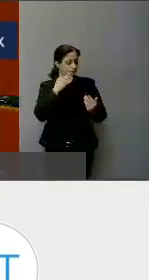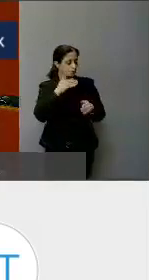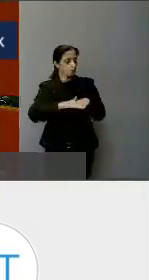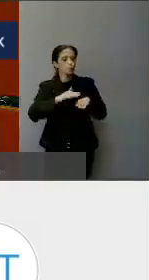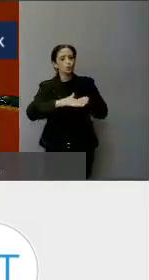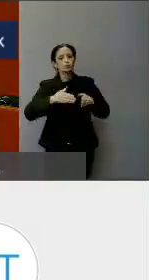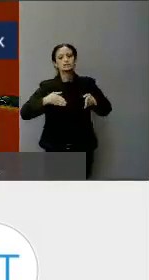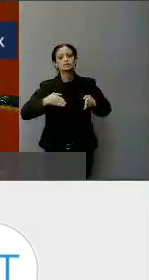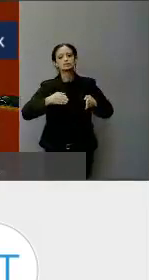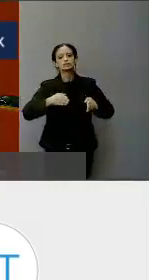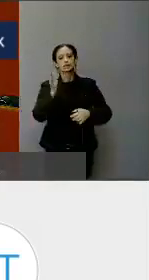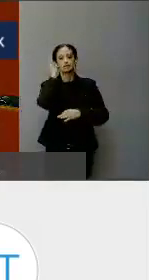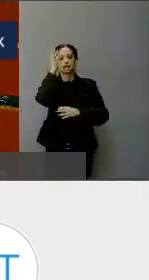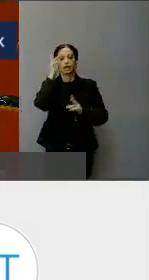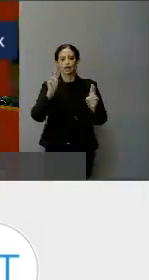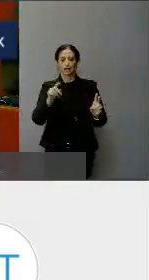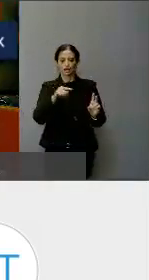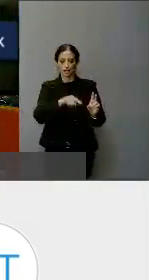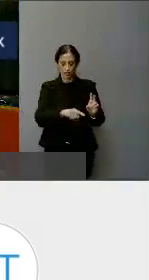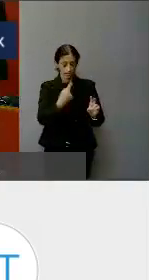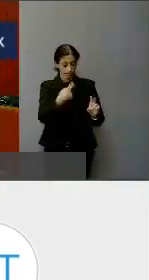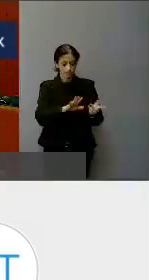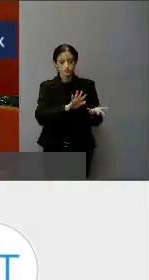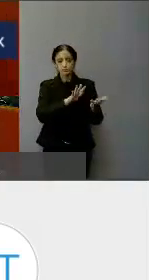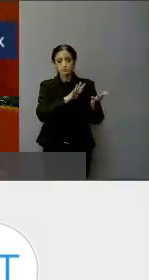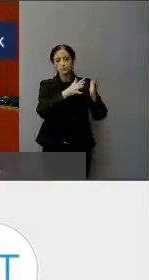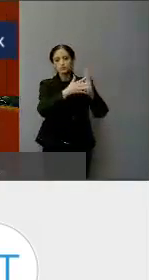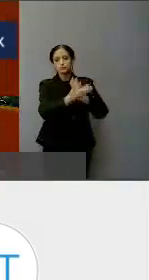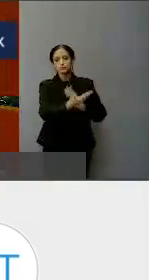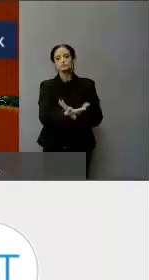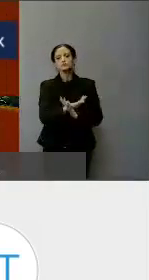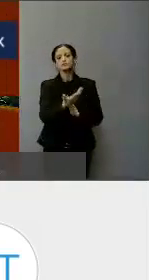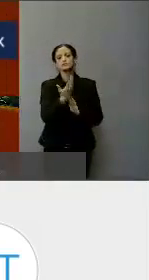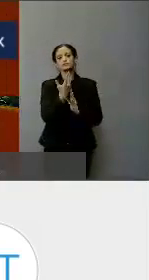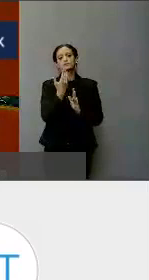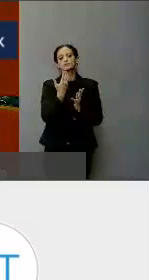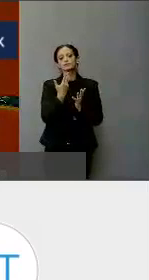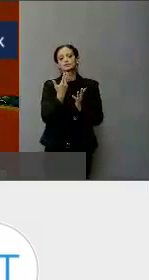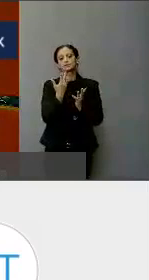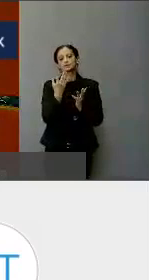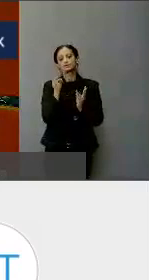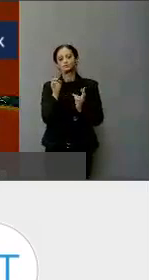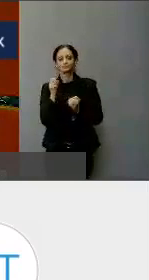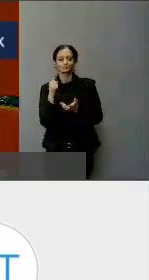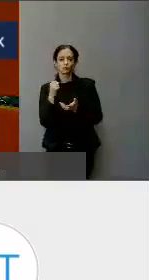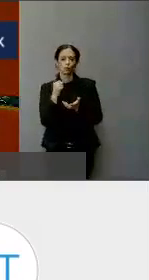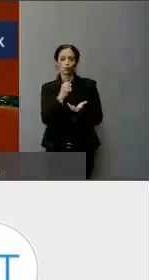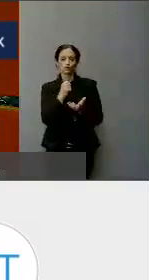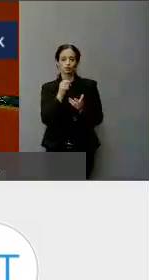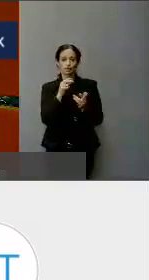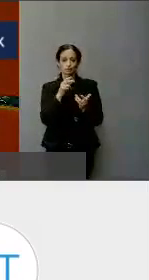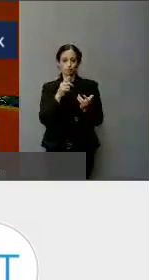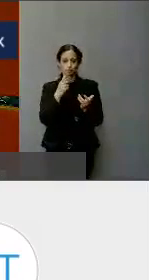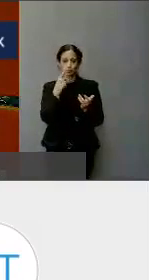questo diventa diciamo un contributo proprio per dare anche una caratterizzazione